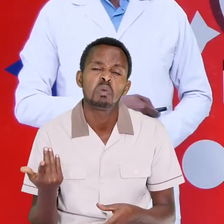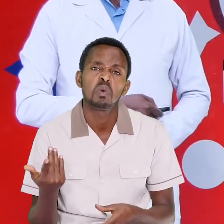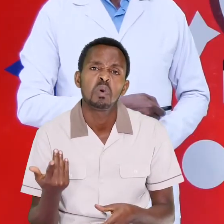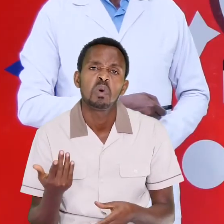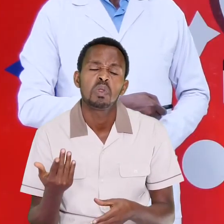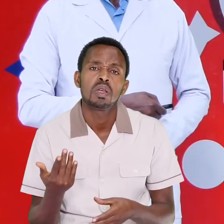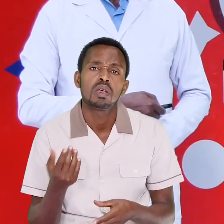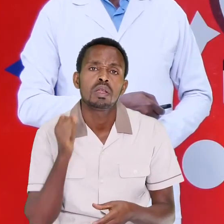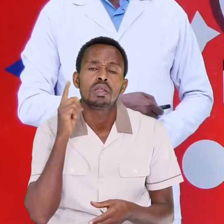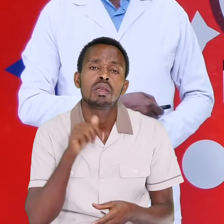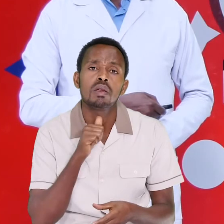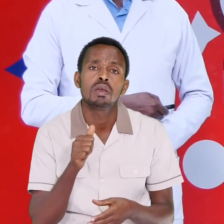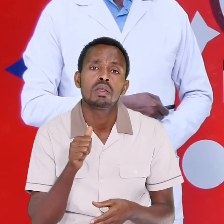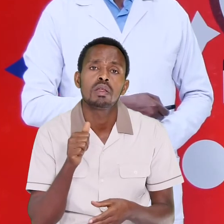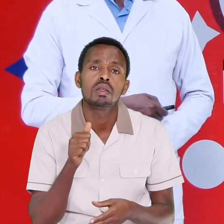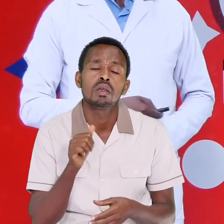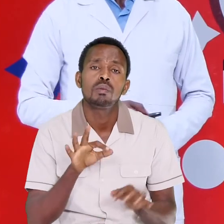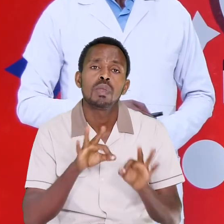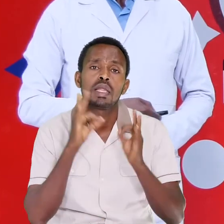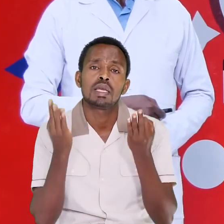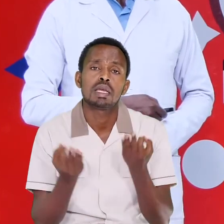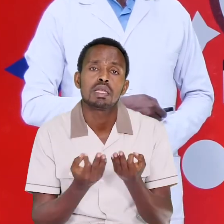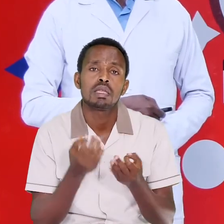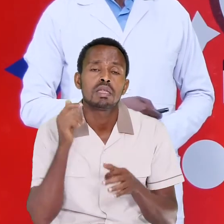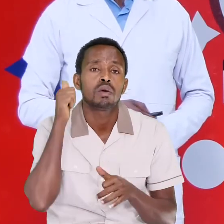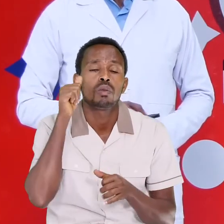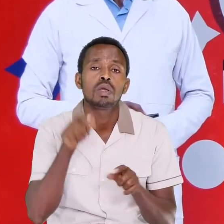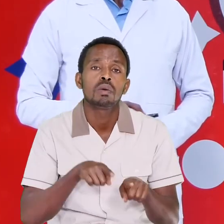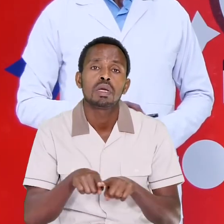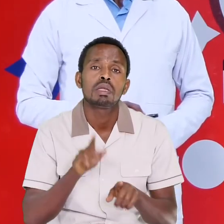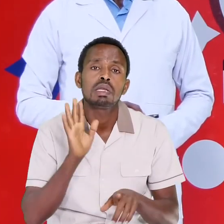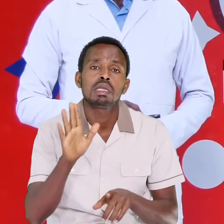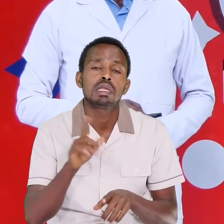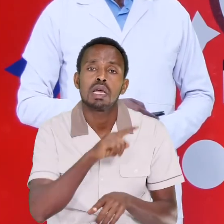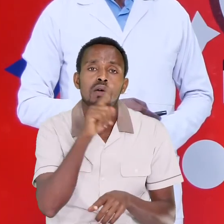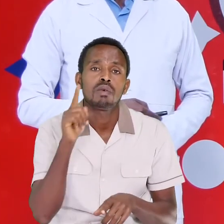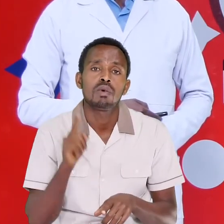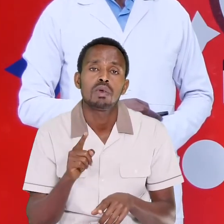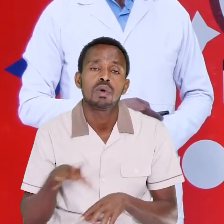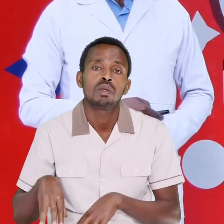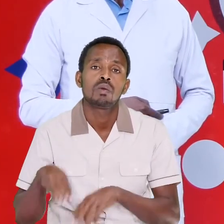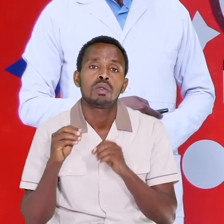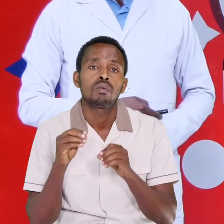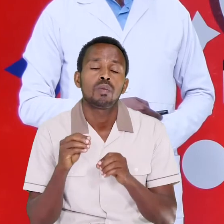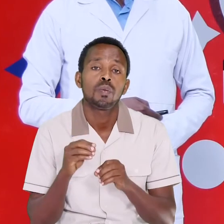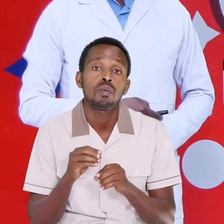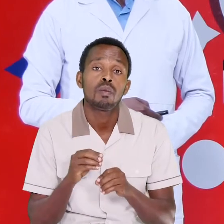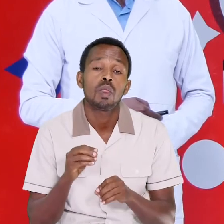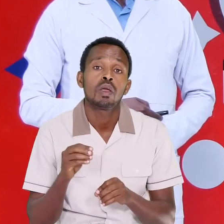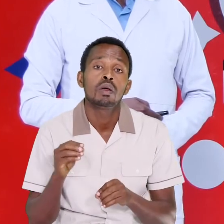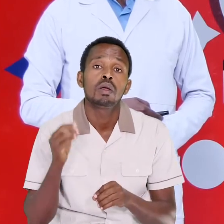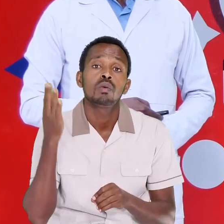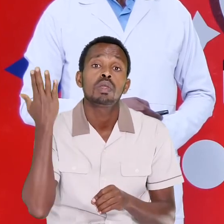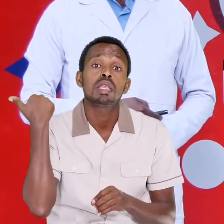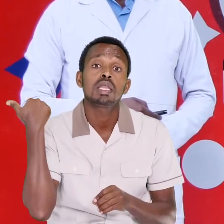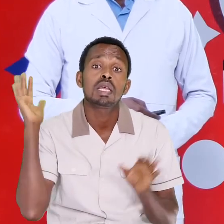maatii keessanis obboleewwan keessanis gaafadhaa. Barattoota, seenaa joobiraa